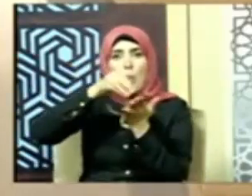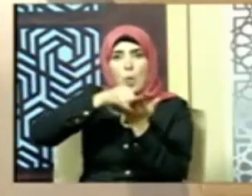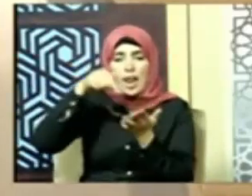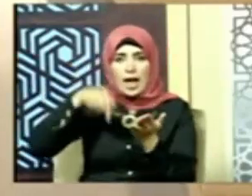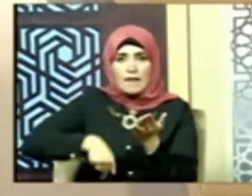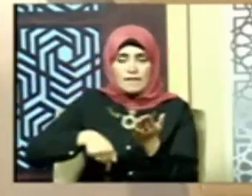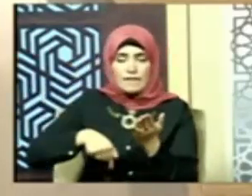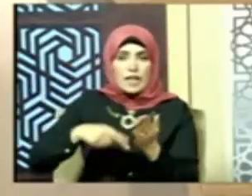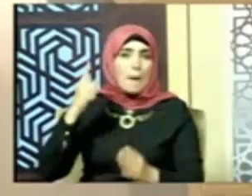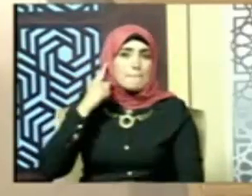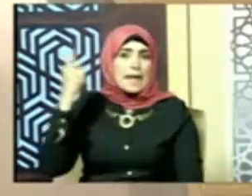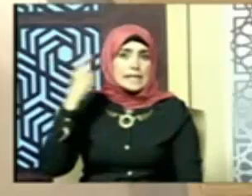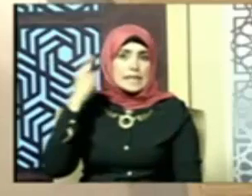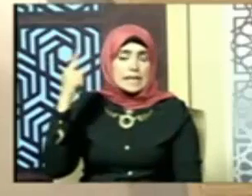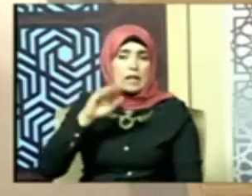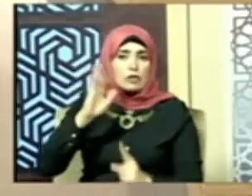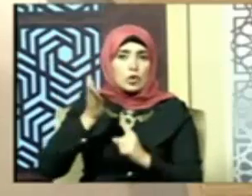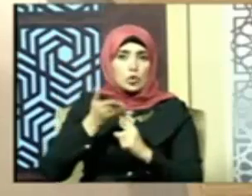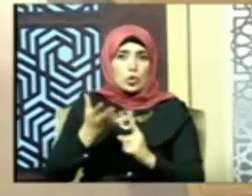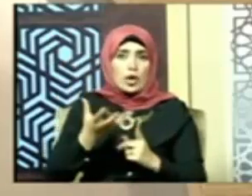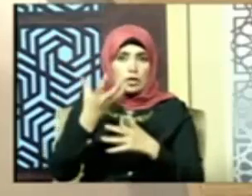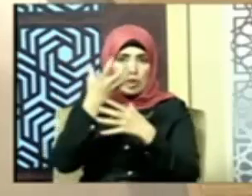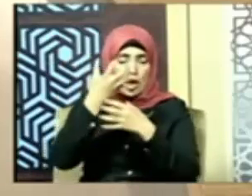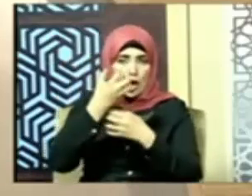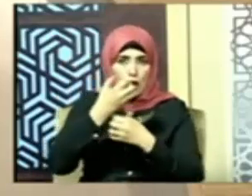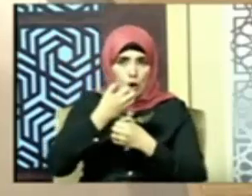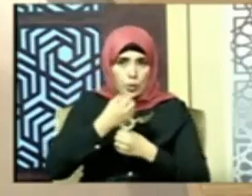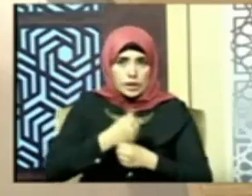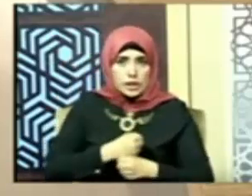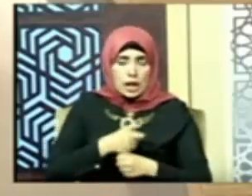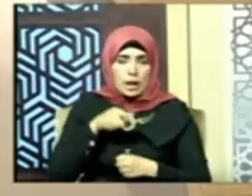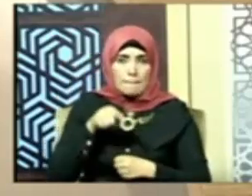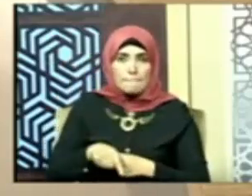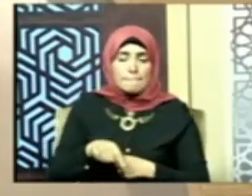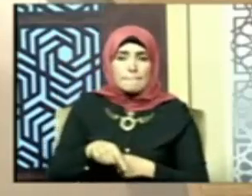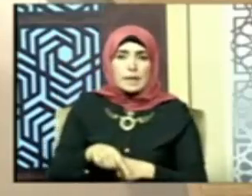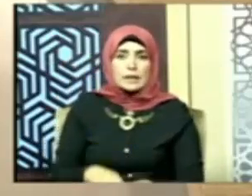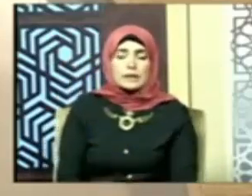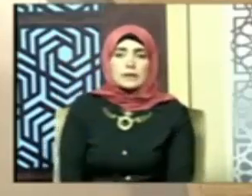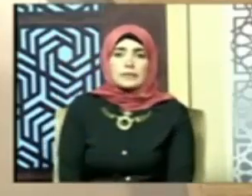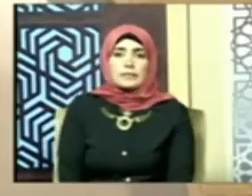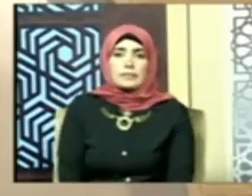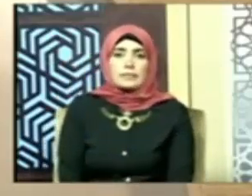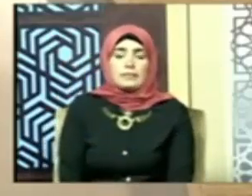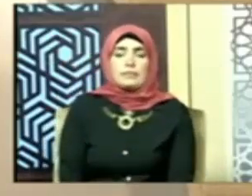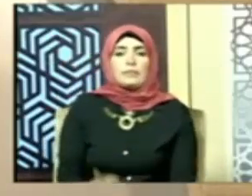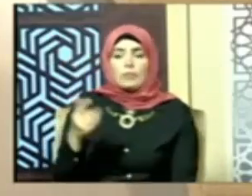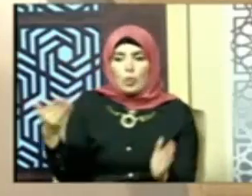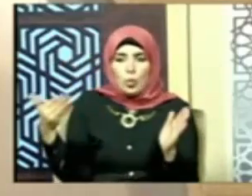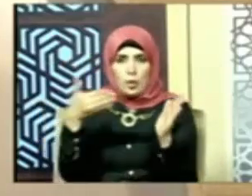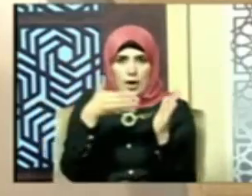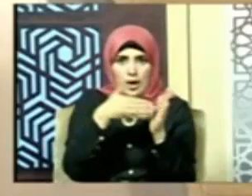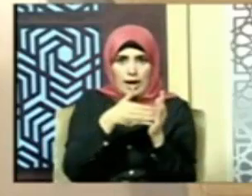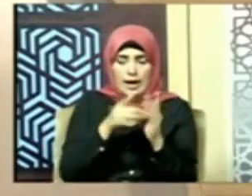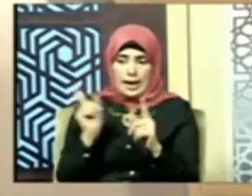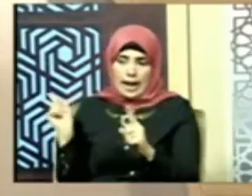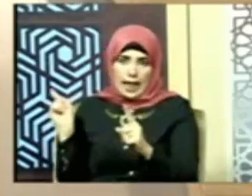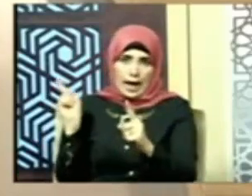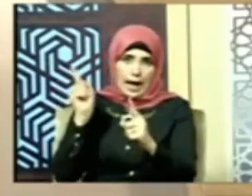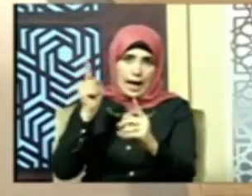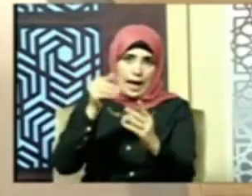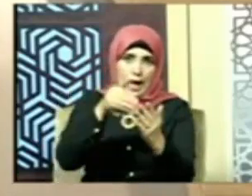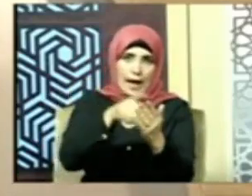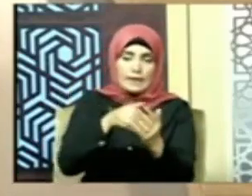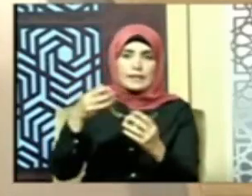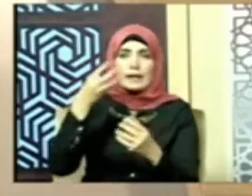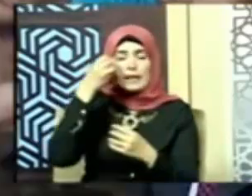مدينة رسول الله صلى الله عليه وسلم، وآخرها عندي هنا